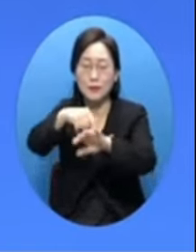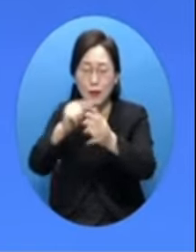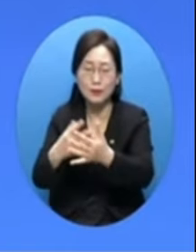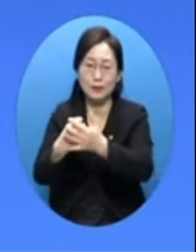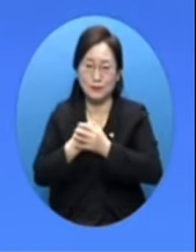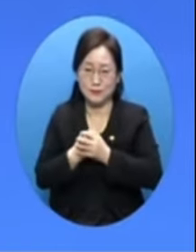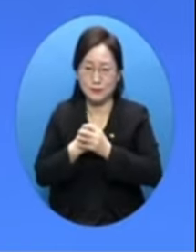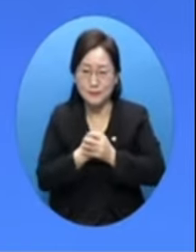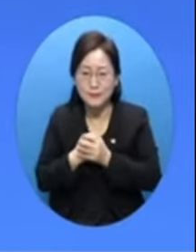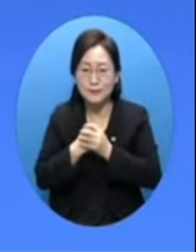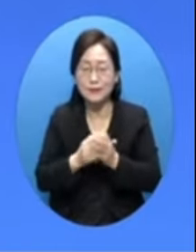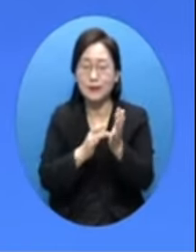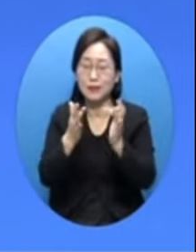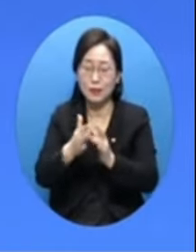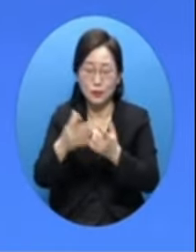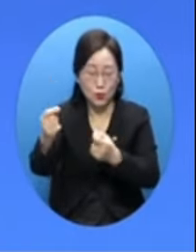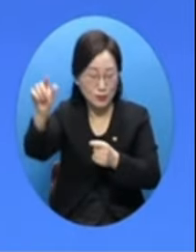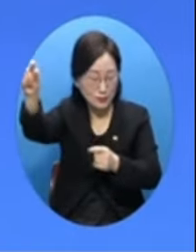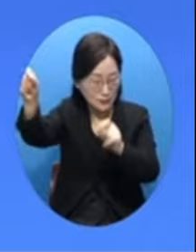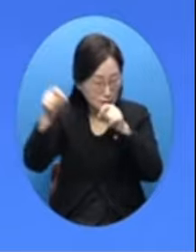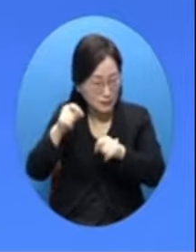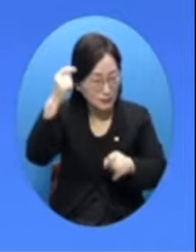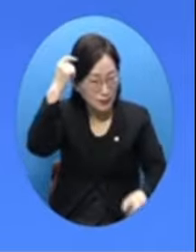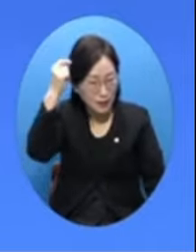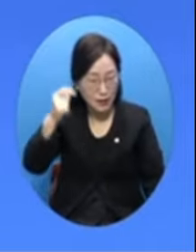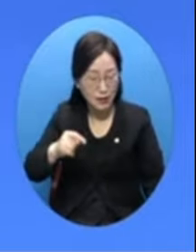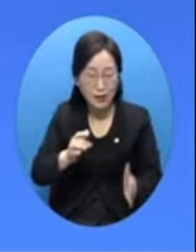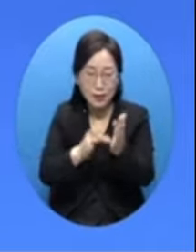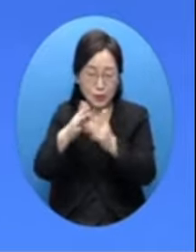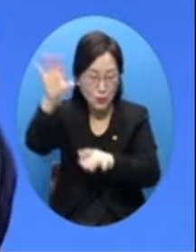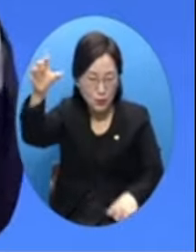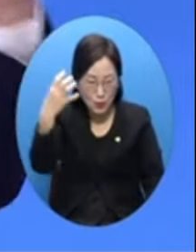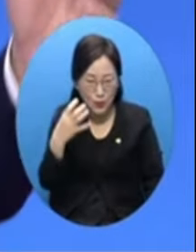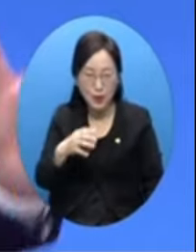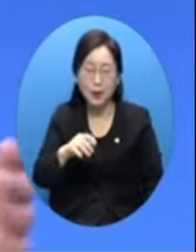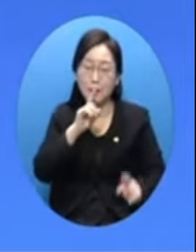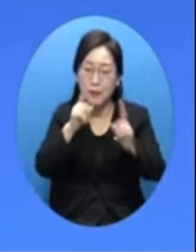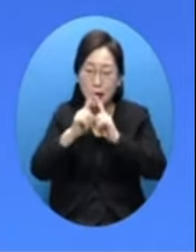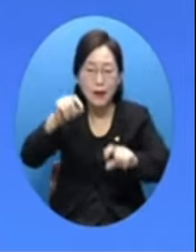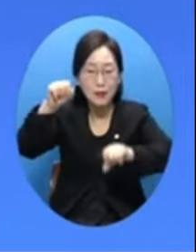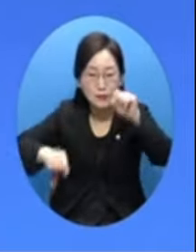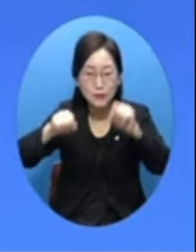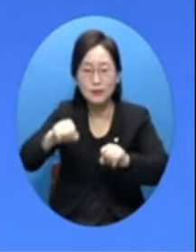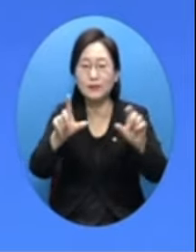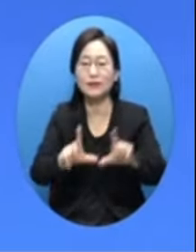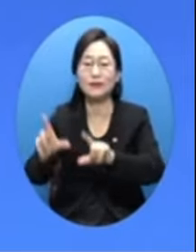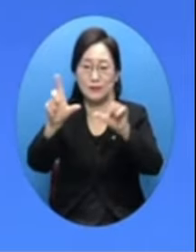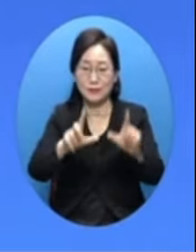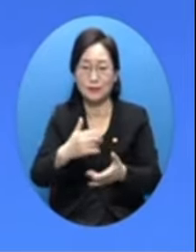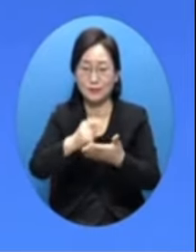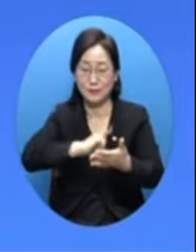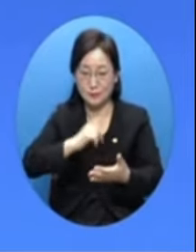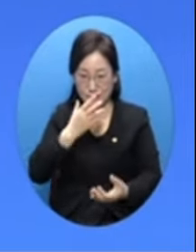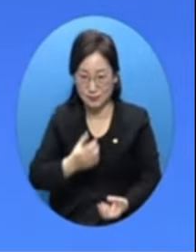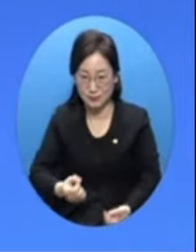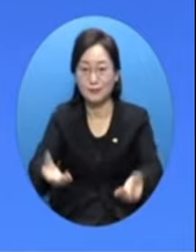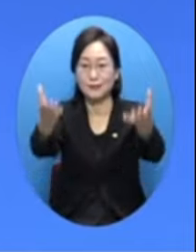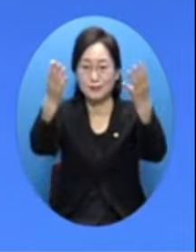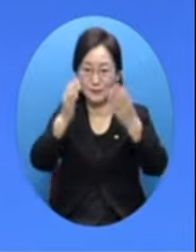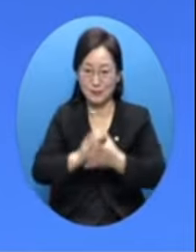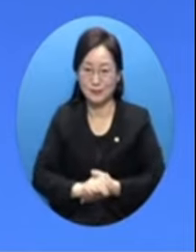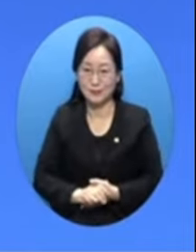품고 예수님처럼 생각하고 예수님처럼 말하고 예수님처럼 행동하며 살아가는 여러분 모두가 되기를 주님의 이으로